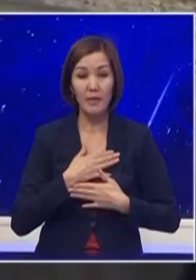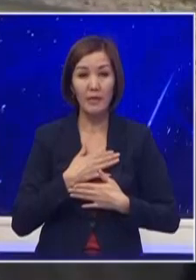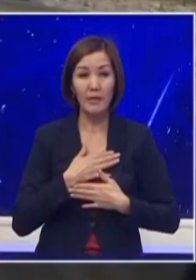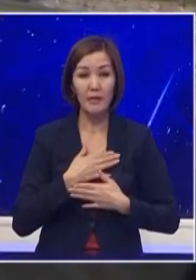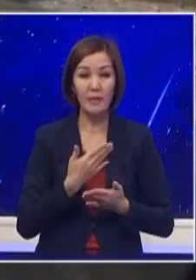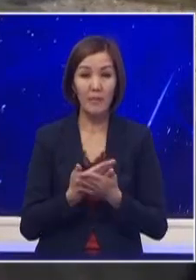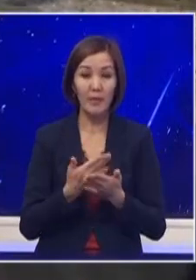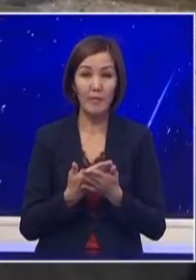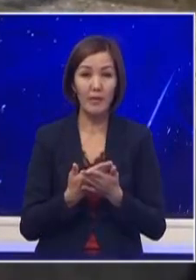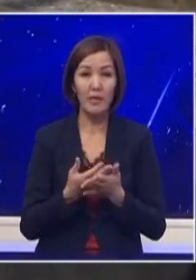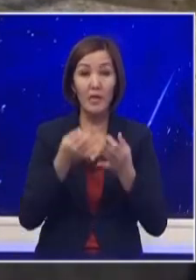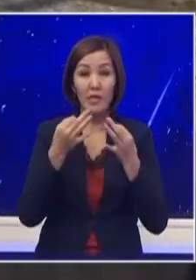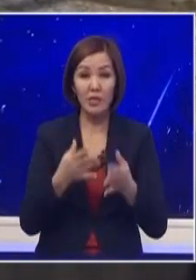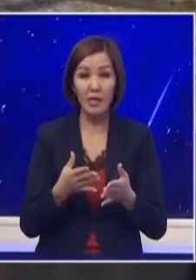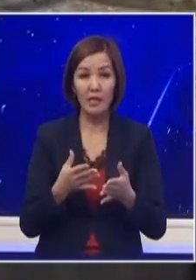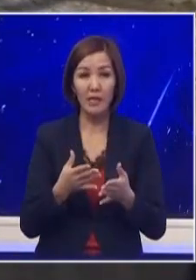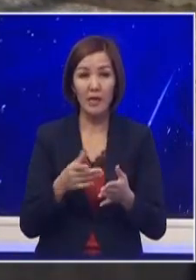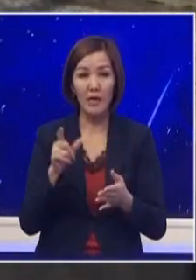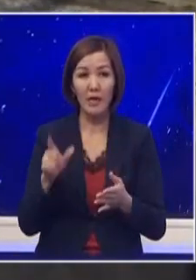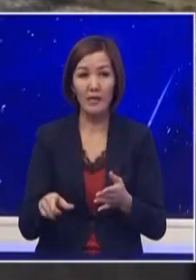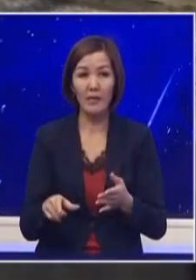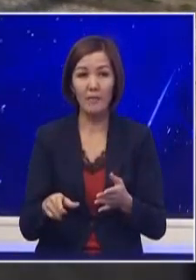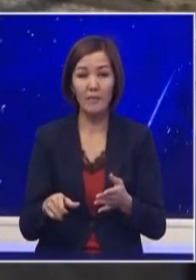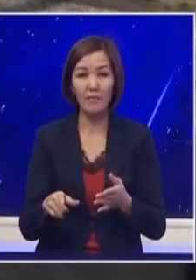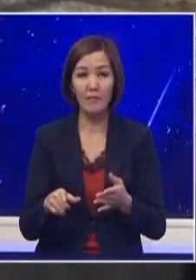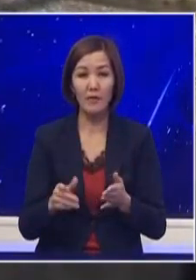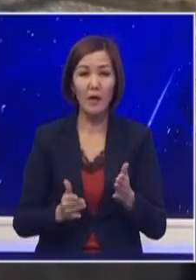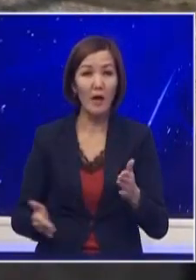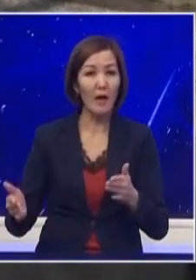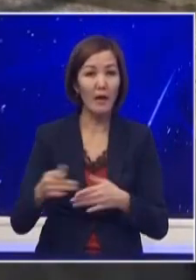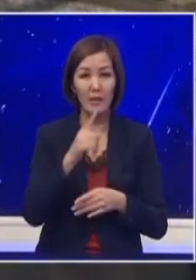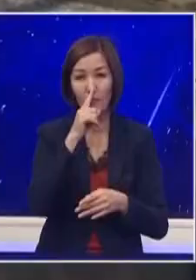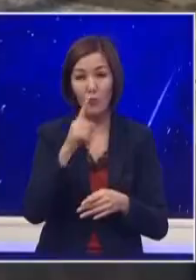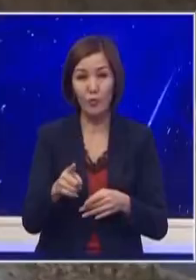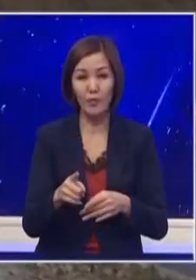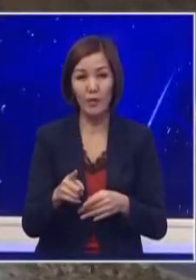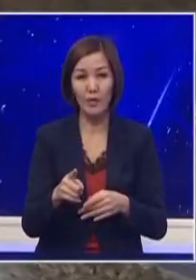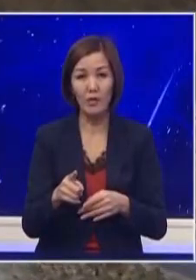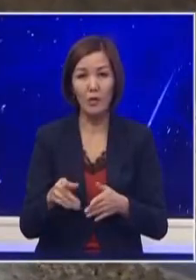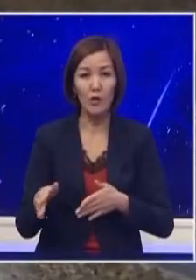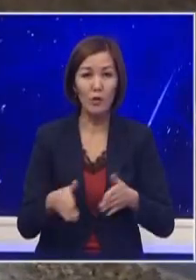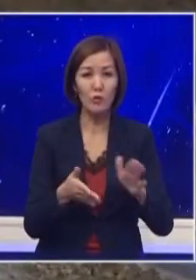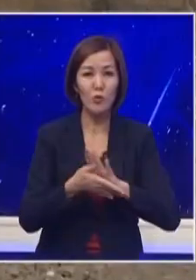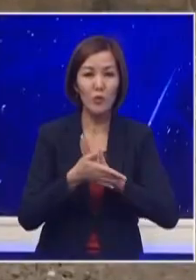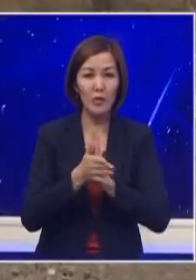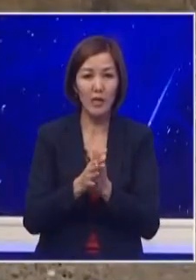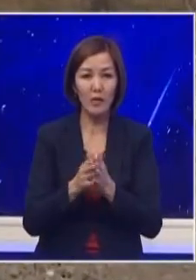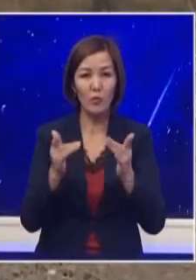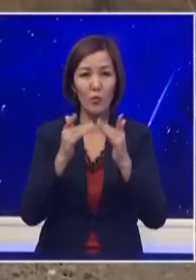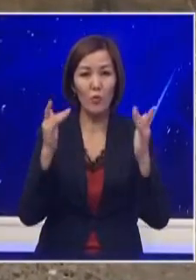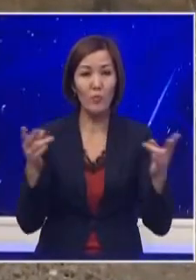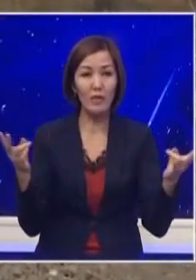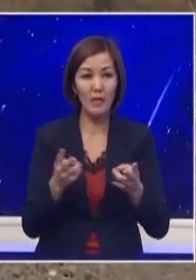ше, негізі элементарно любой адам бар ғой, бітеп айналып өтпейді ше, шын айтайын. Еще жол тар, еще ол жақта. Көпір бірдеңе болса жақсы болар